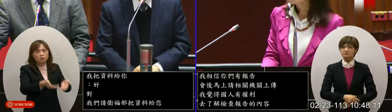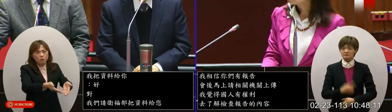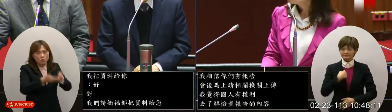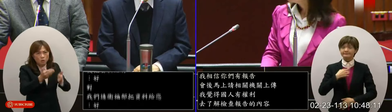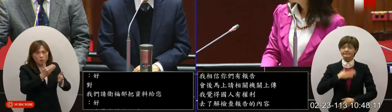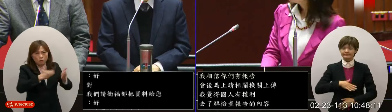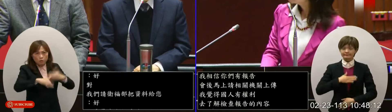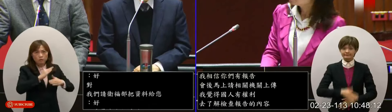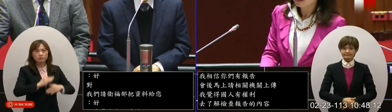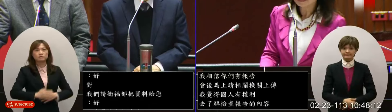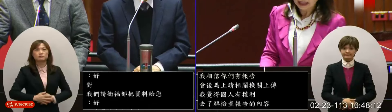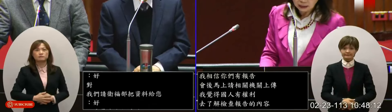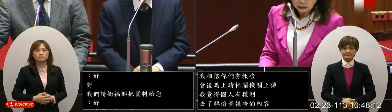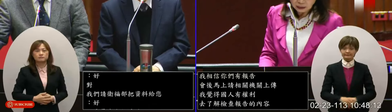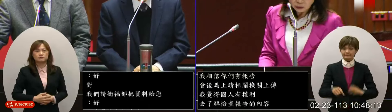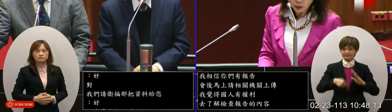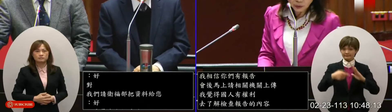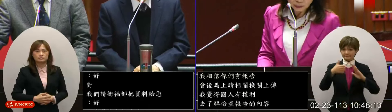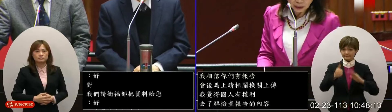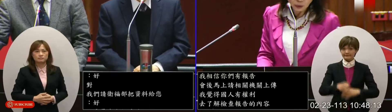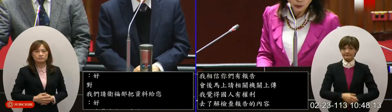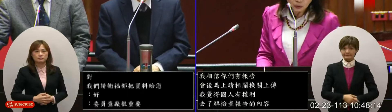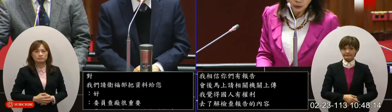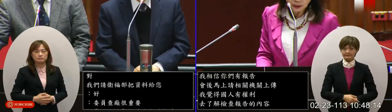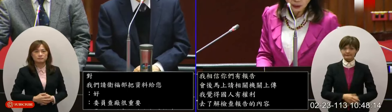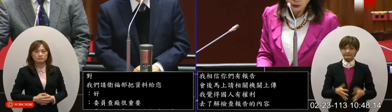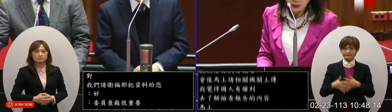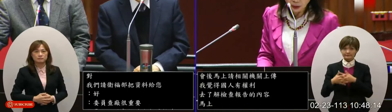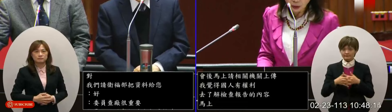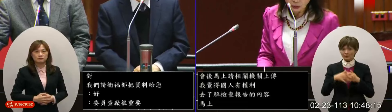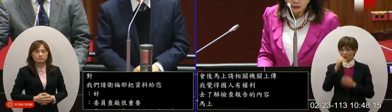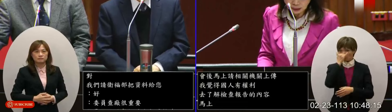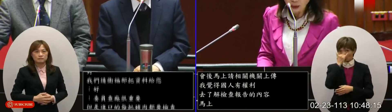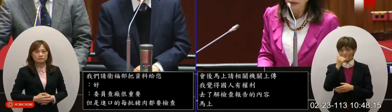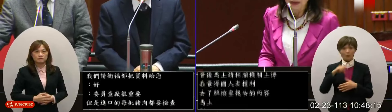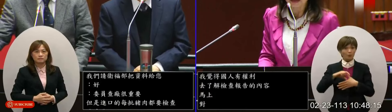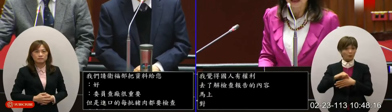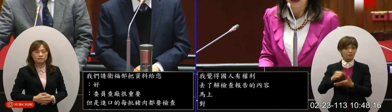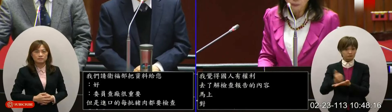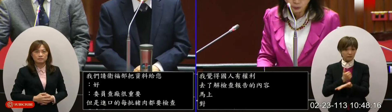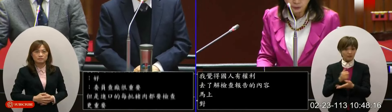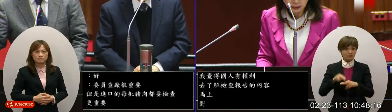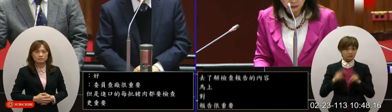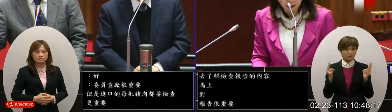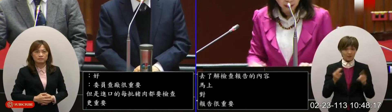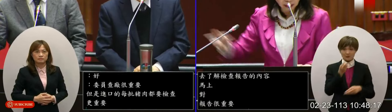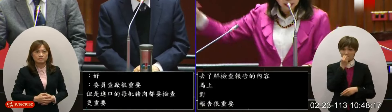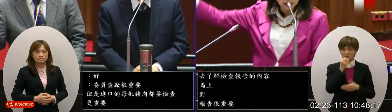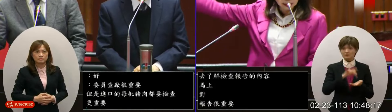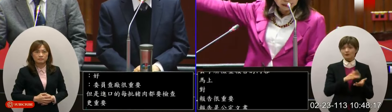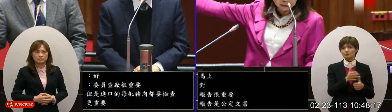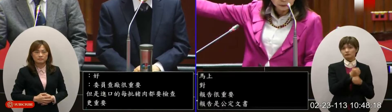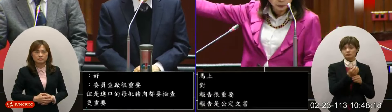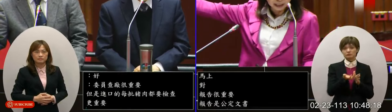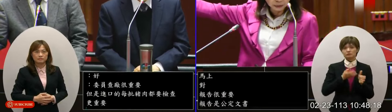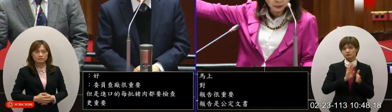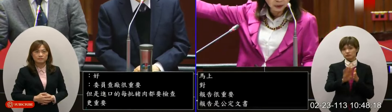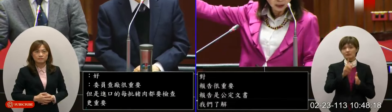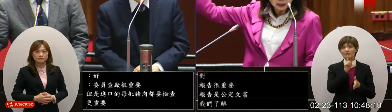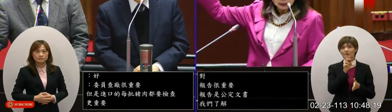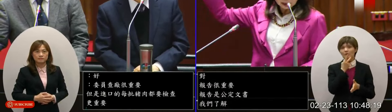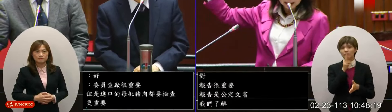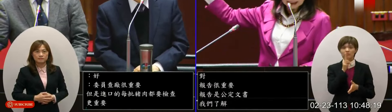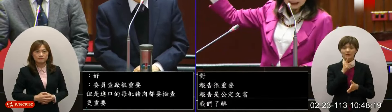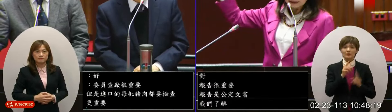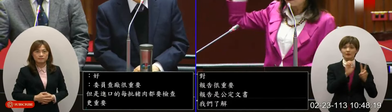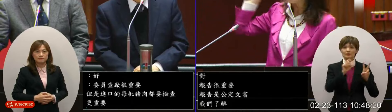好，院长，关于美国猪肉进口时候，食药署是前后不同调的。2014年，江副署长